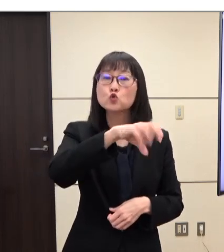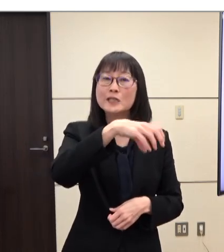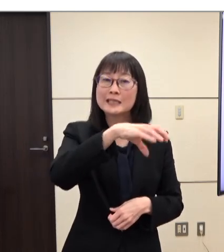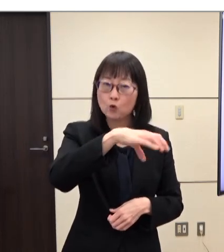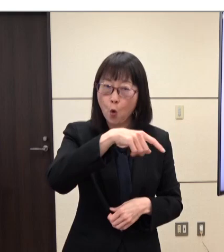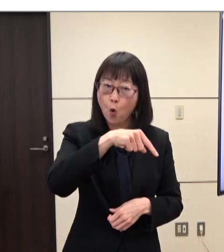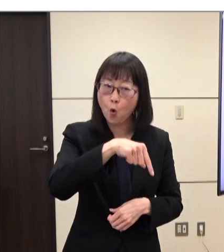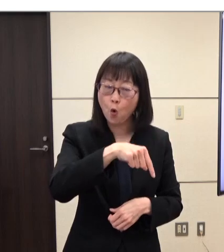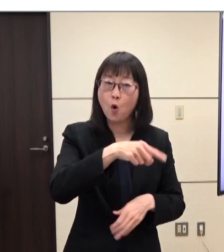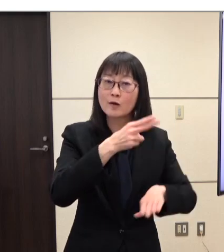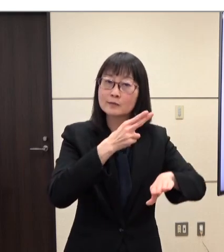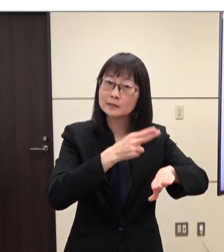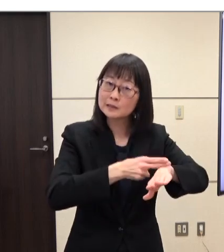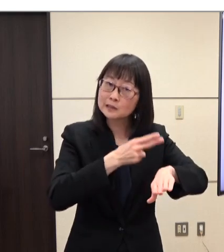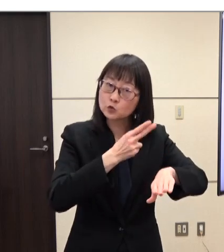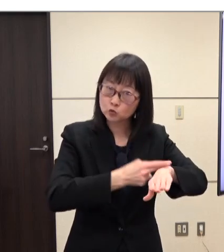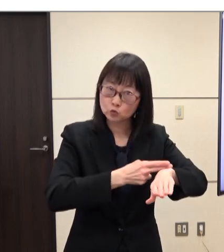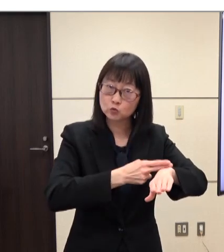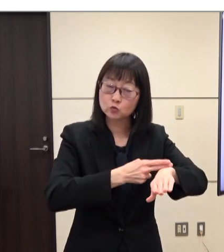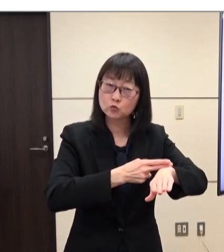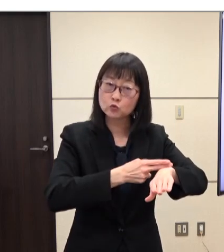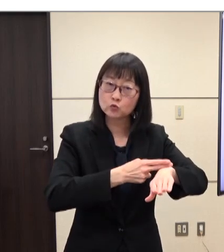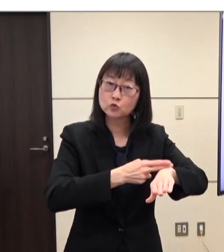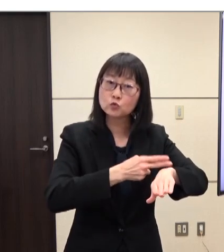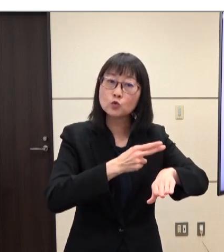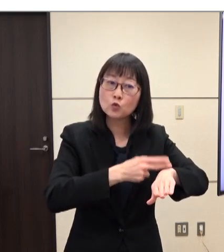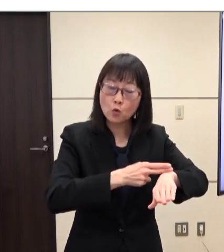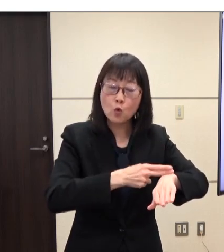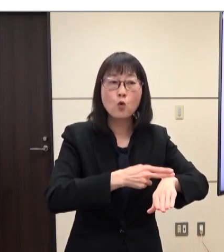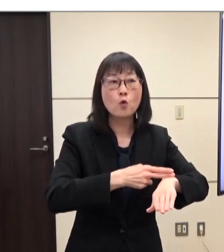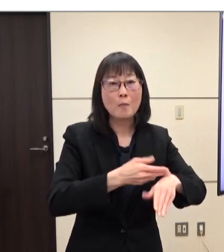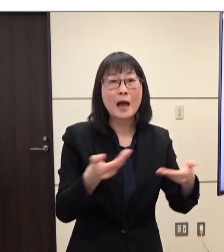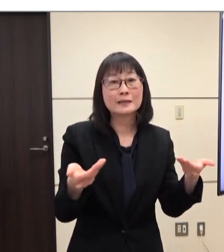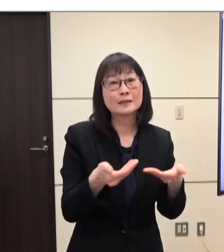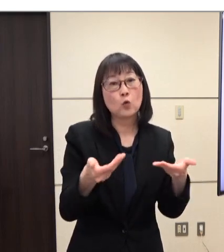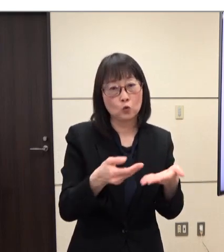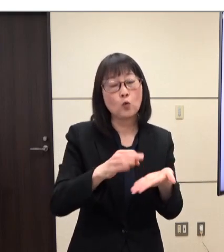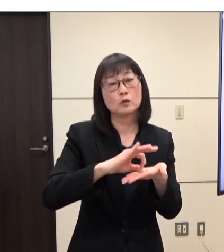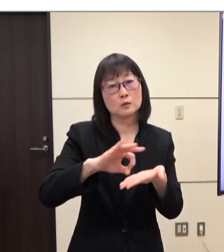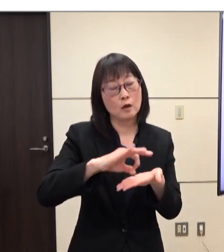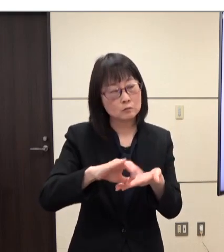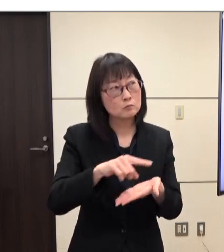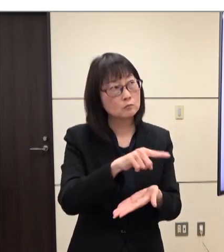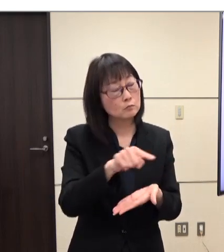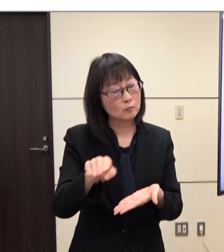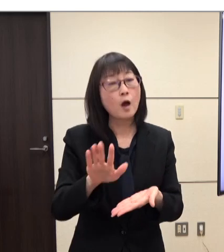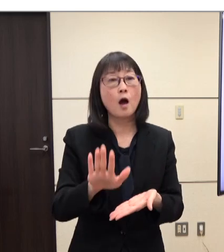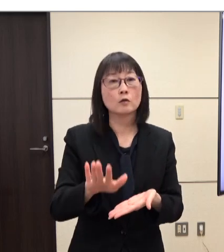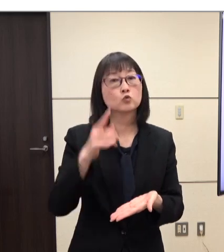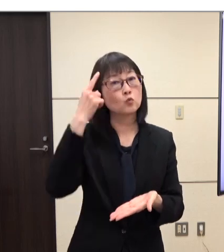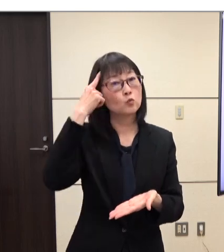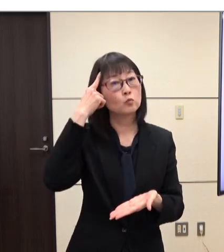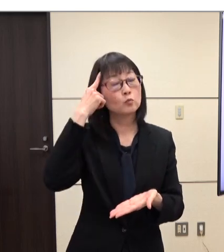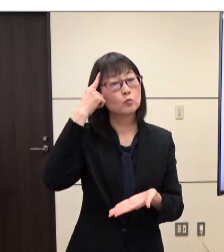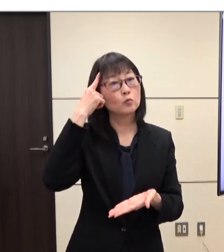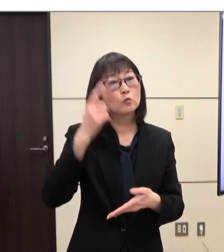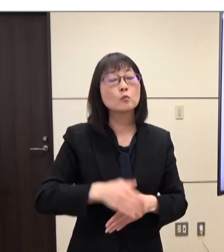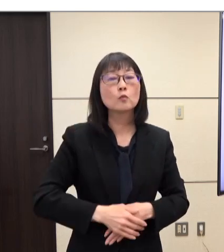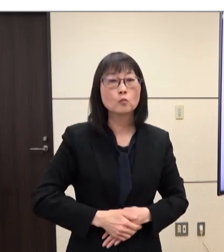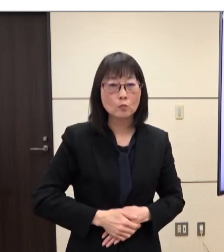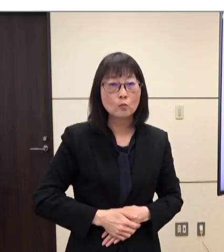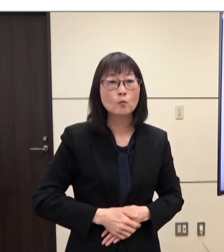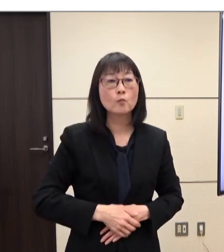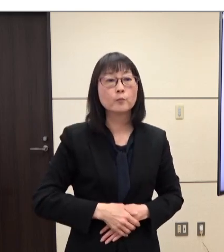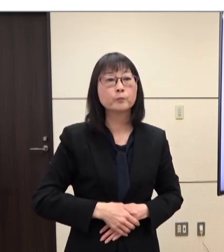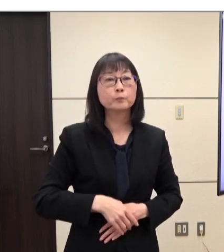として生かしておくというようなケースはですね、ありますし、まあ、あとは自治体の場合公益企業も持ってますので